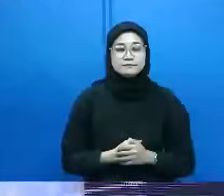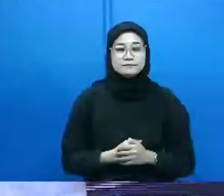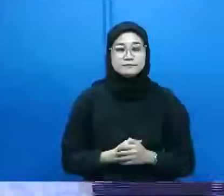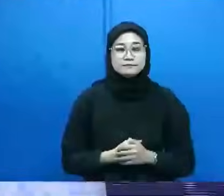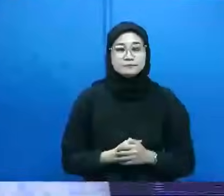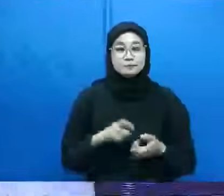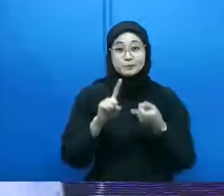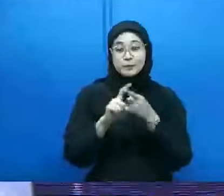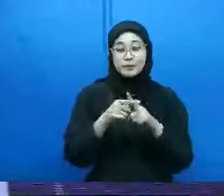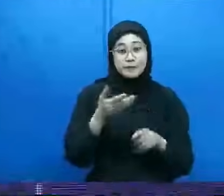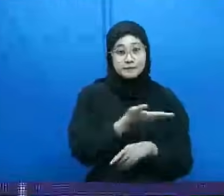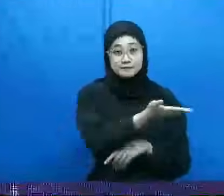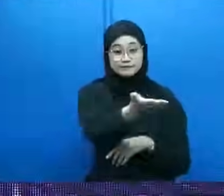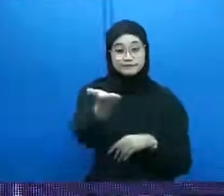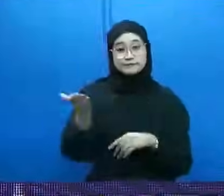Teman-teman sekalian,